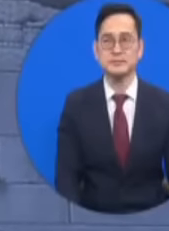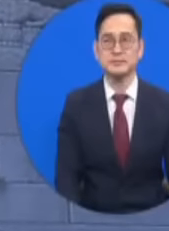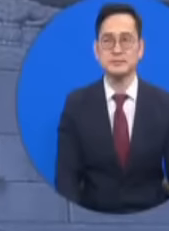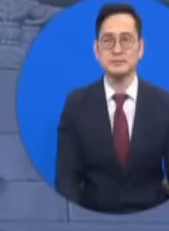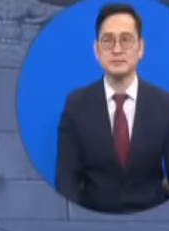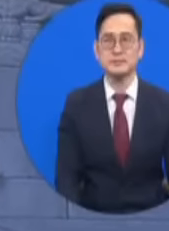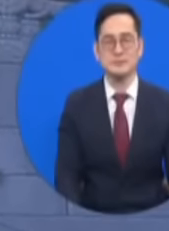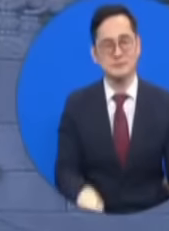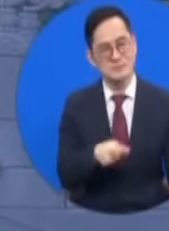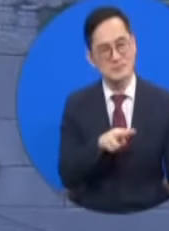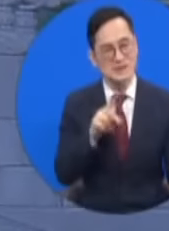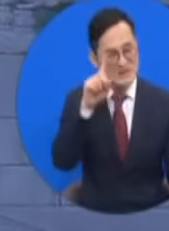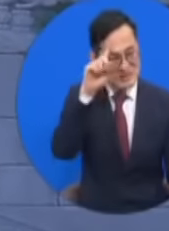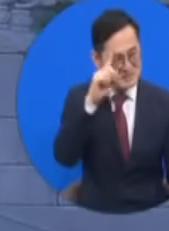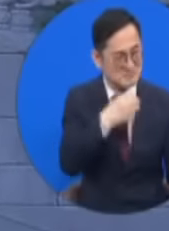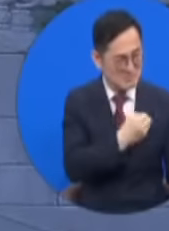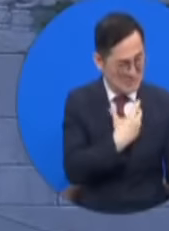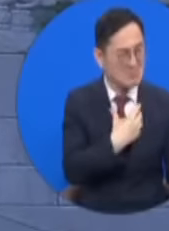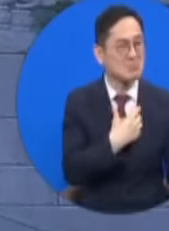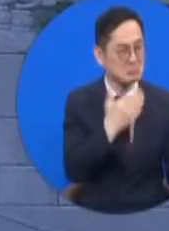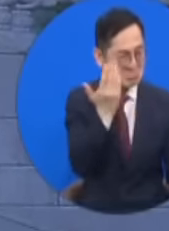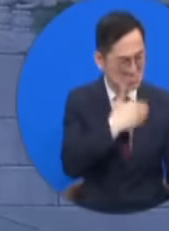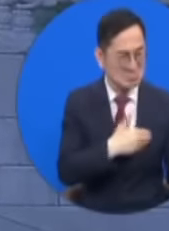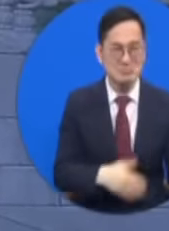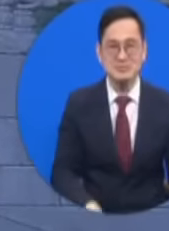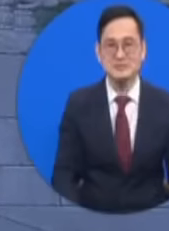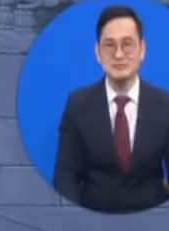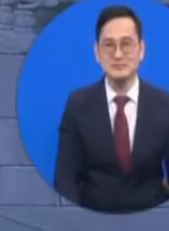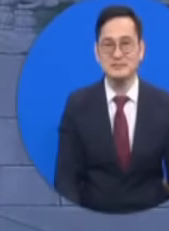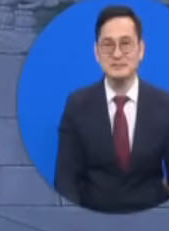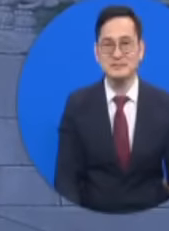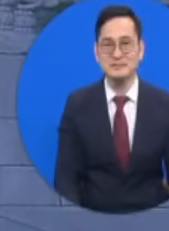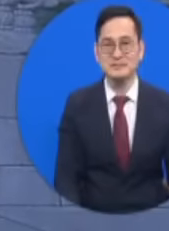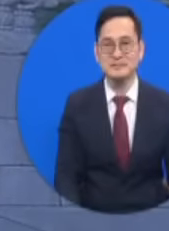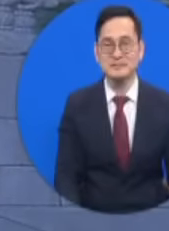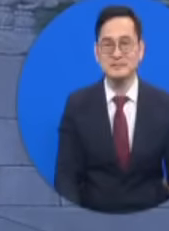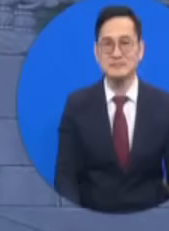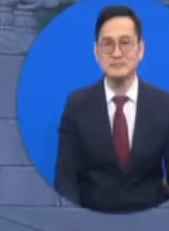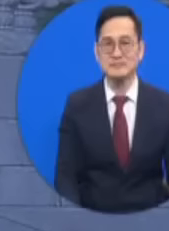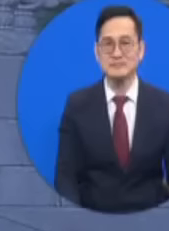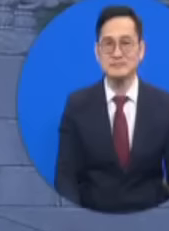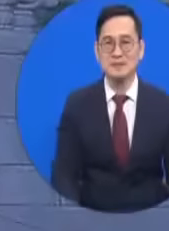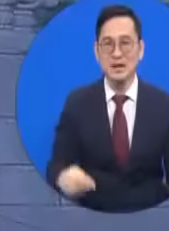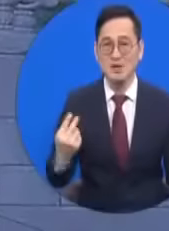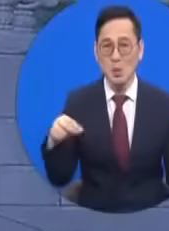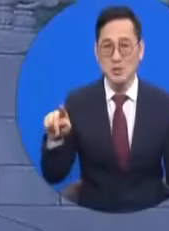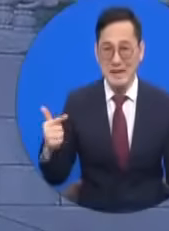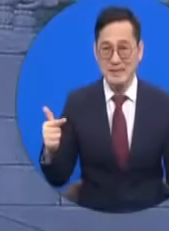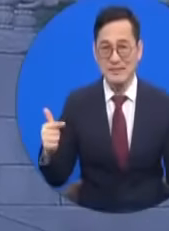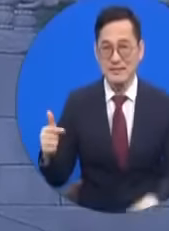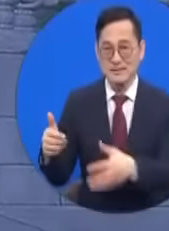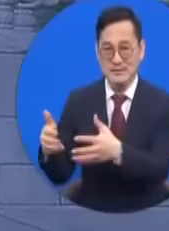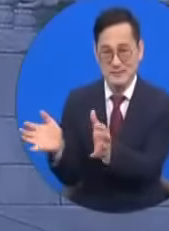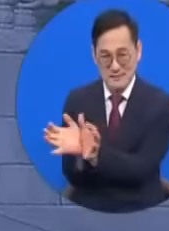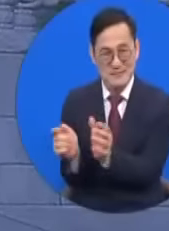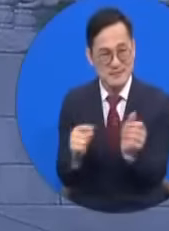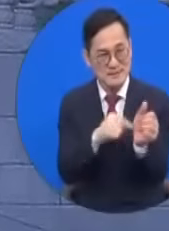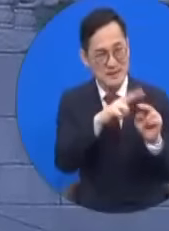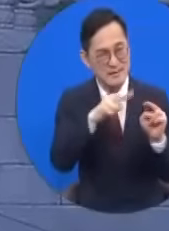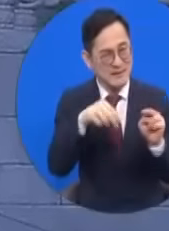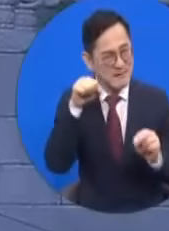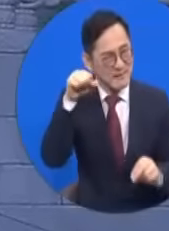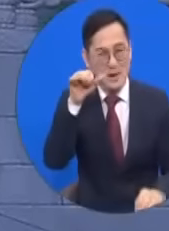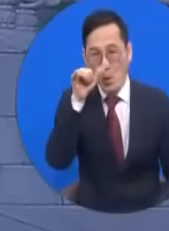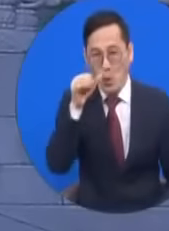스트레스 받는다라는 발언도 전해드렸습니다. 도산서원이 사퇴하라라는 성명을 냈군요. 이대생 성상납 발언에